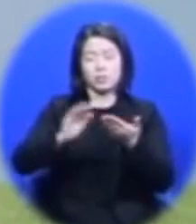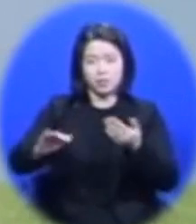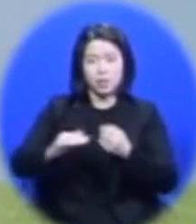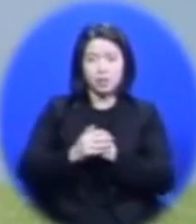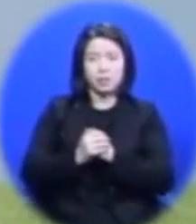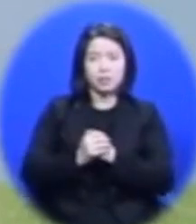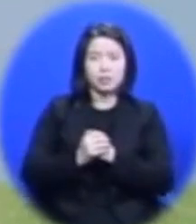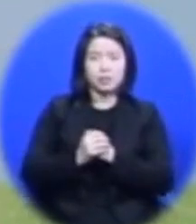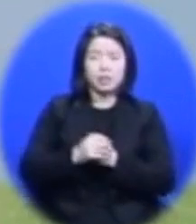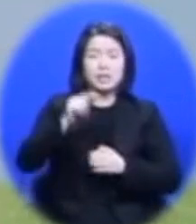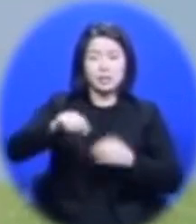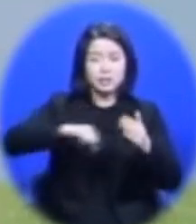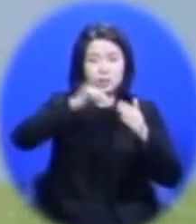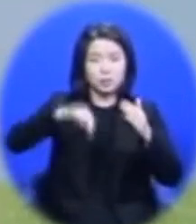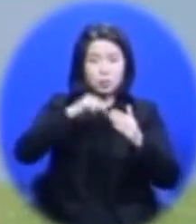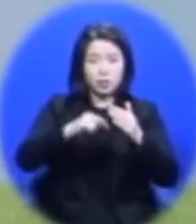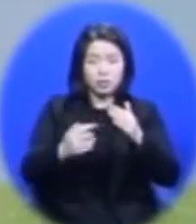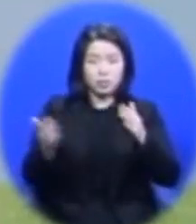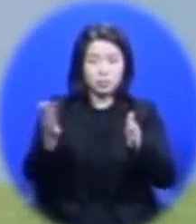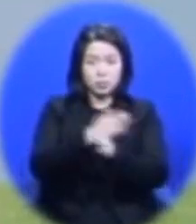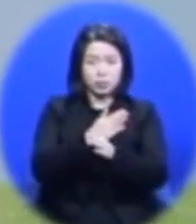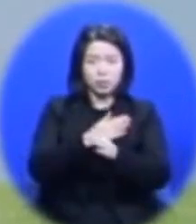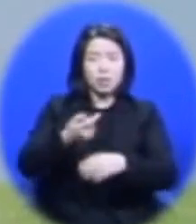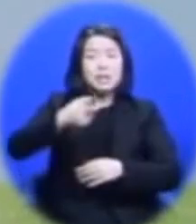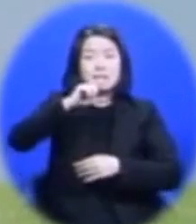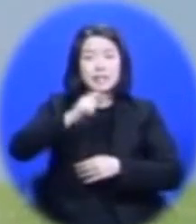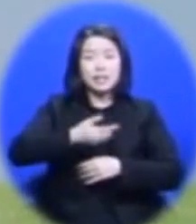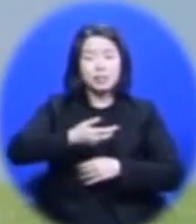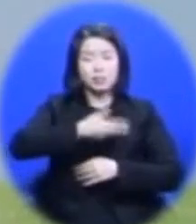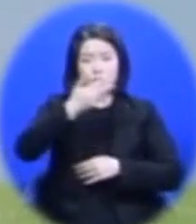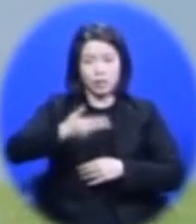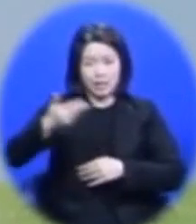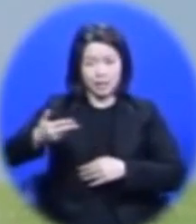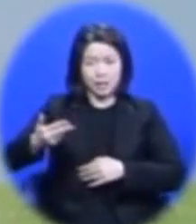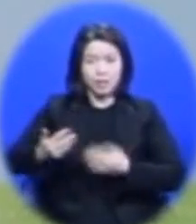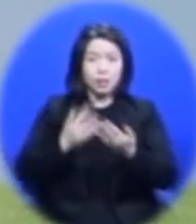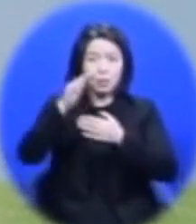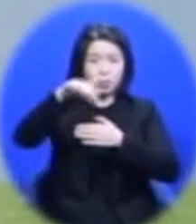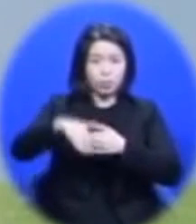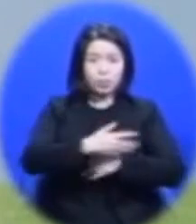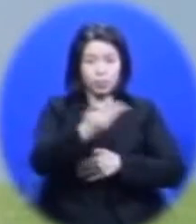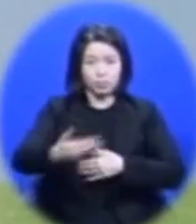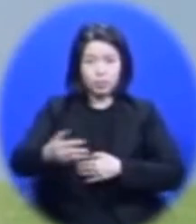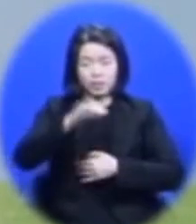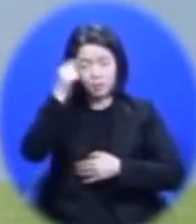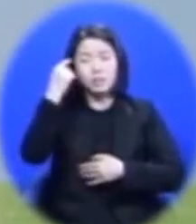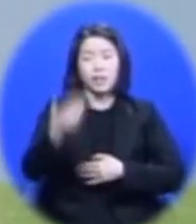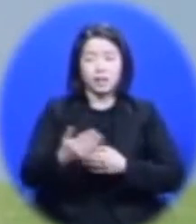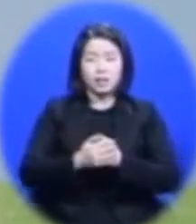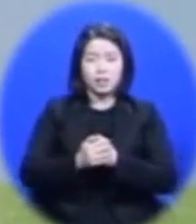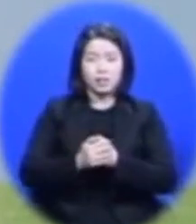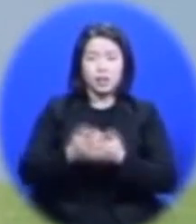것입니다. 그 속에서부터 생수의 강이 흘러나오느냐 하는 것입니다. 많은 분들이 소명을 받았다고